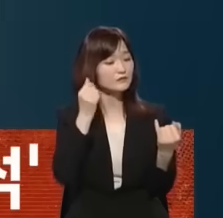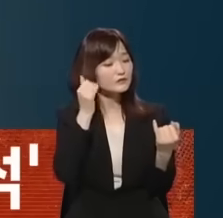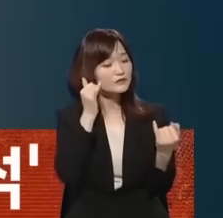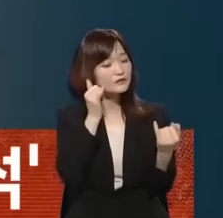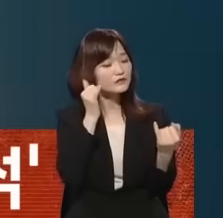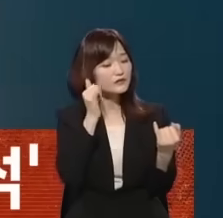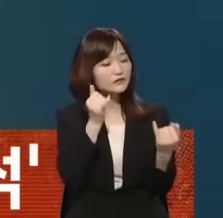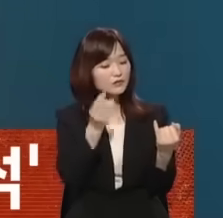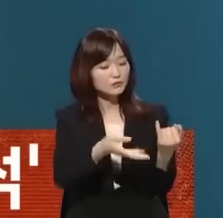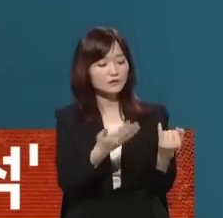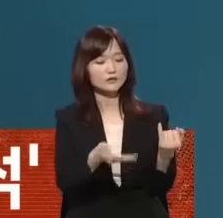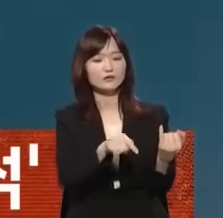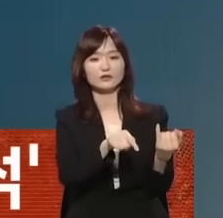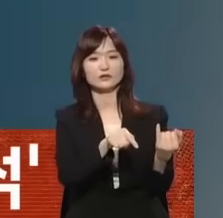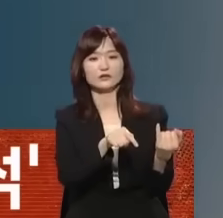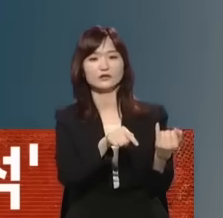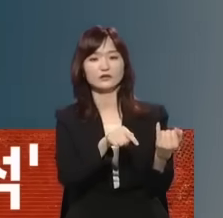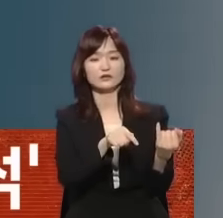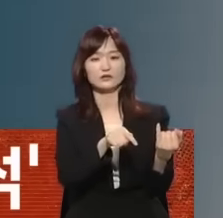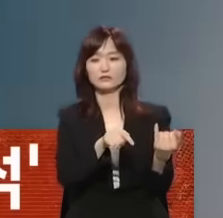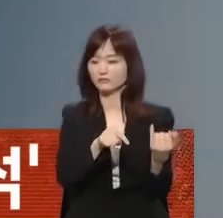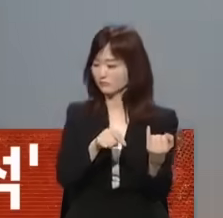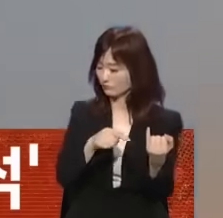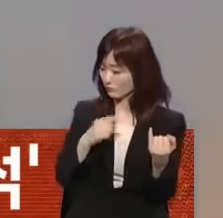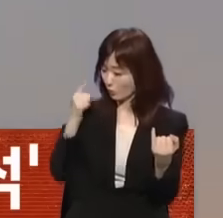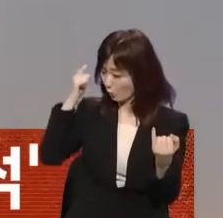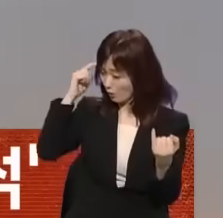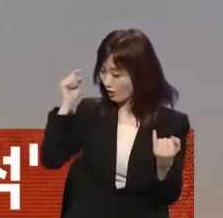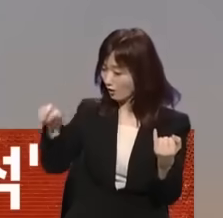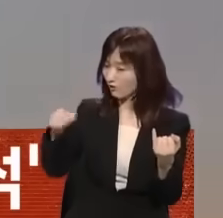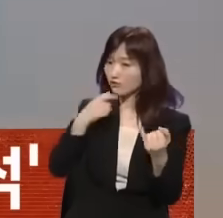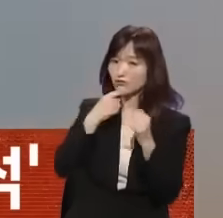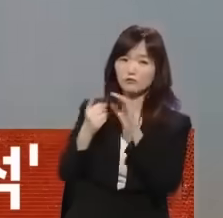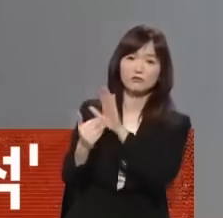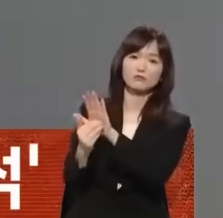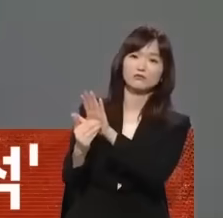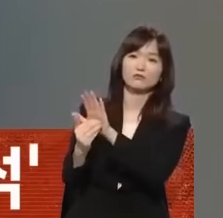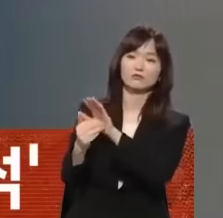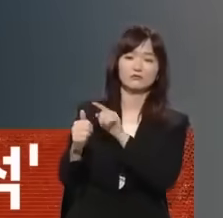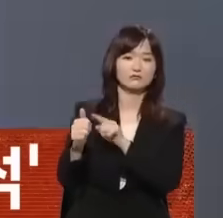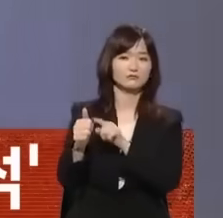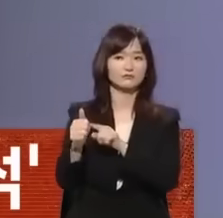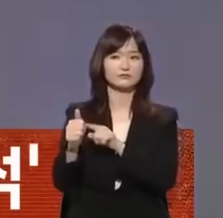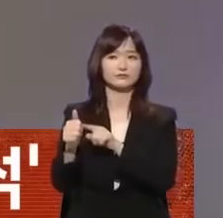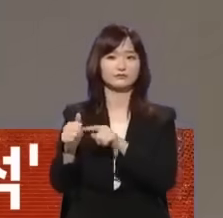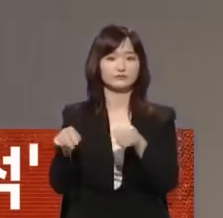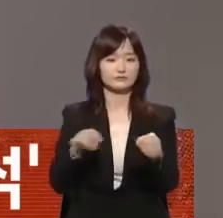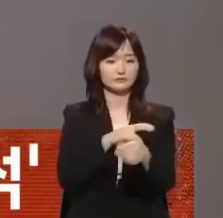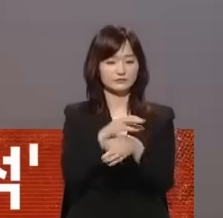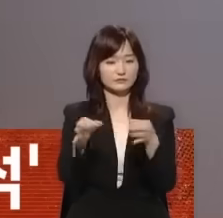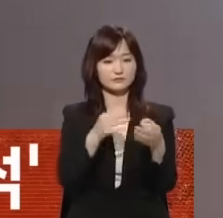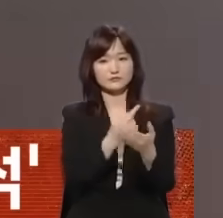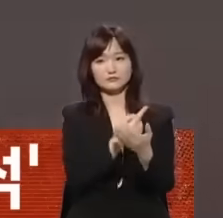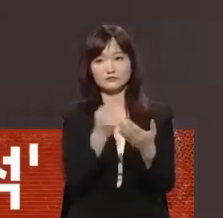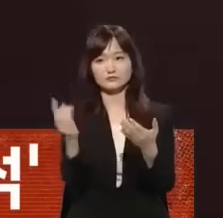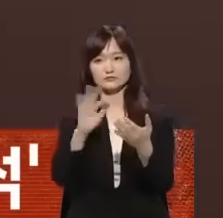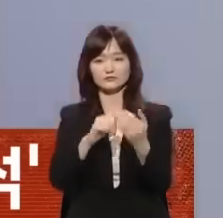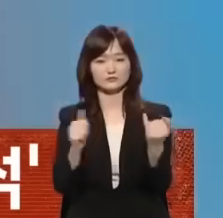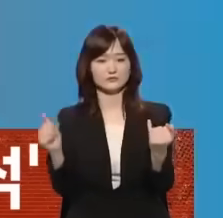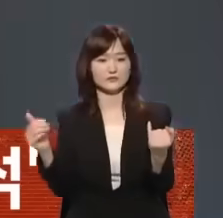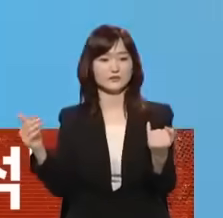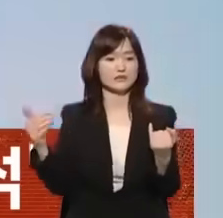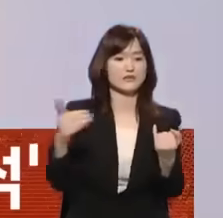말하는 장면이 담겨 있습니다. 알바생이 제가 왜요? 라면서 거절을 했는데 이 남성 편의점을 나가는가 싶더니 알바생을